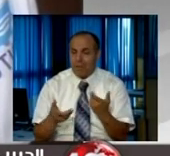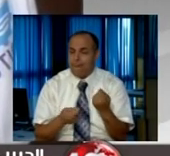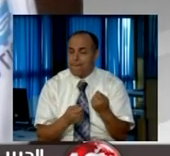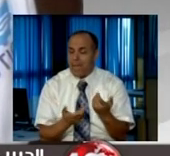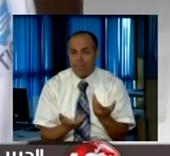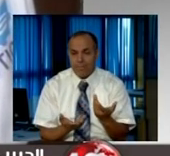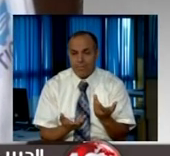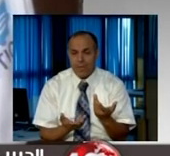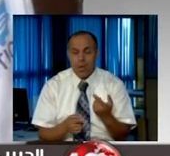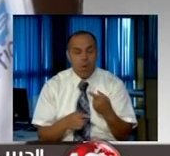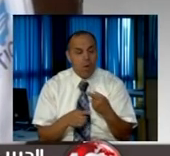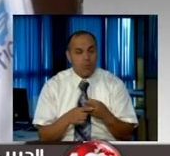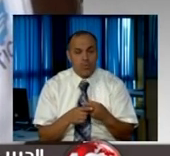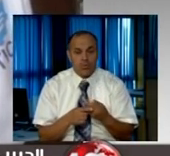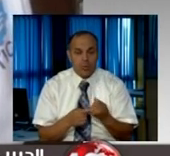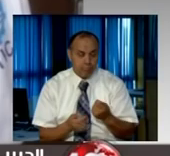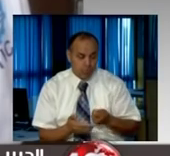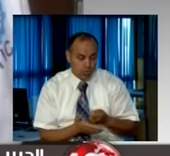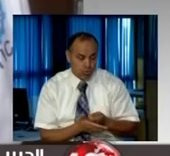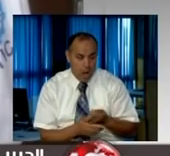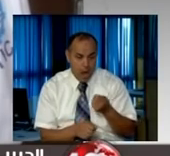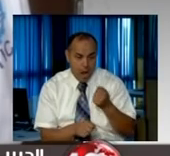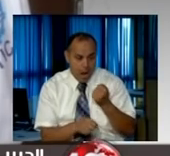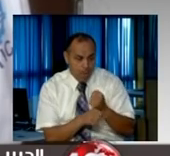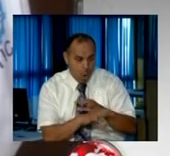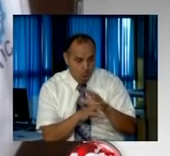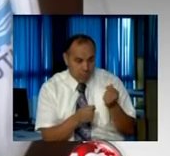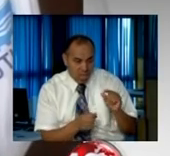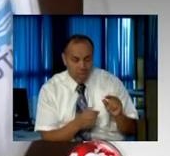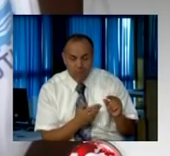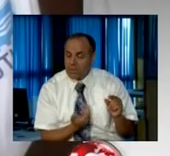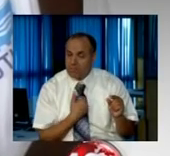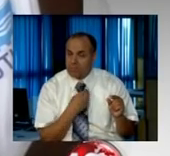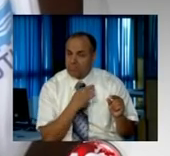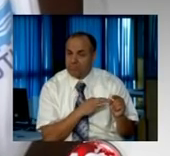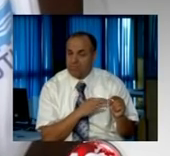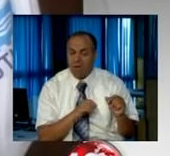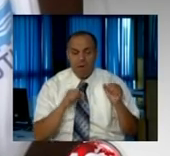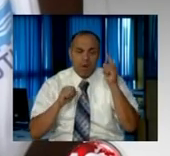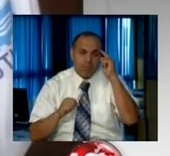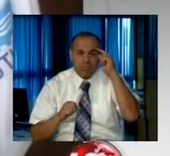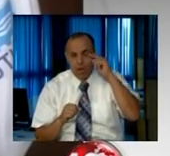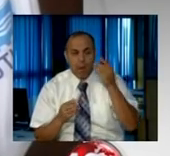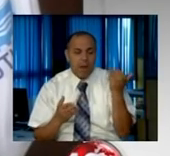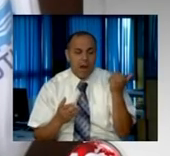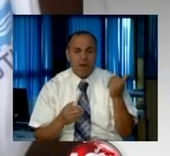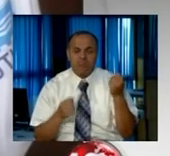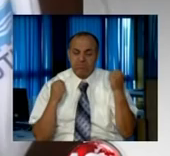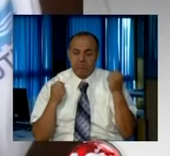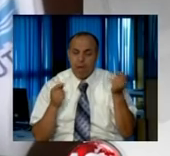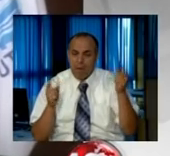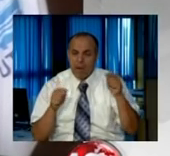المنتوج، وزيد على ذلك على الكلفة نتاع المنتوج بطبيعة الحال، وزيد على ذلك الإضرابات العشوائية اللي قاعدة تقع